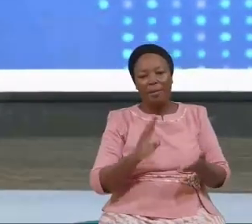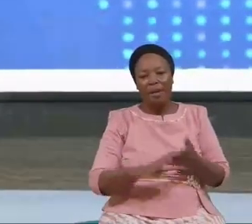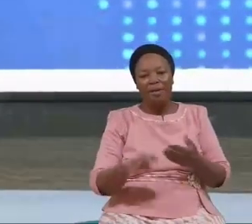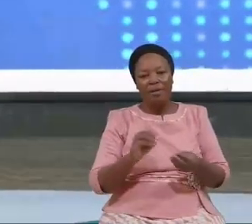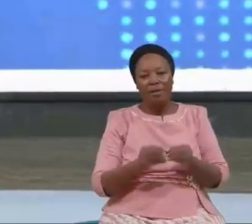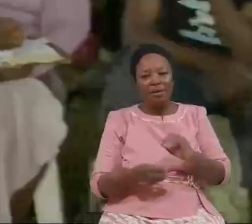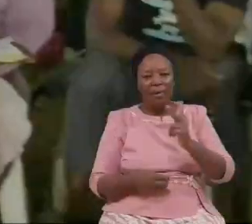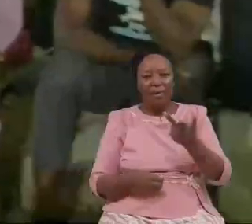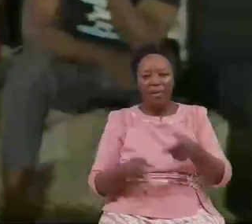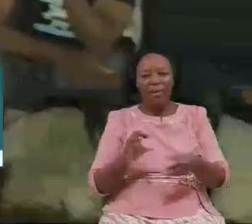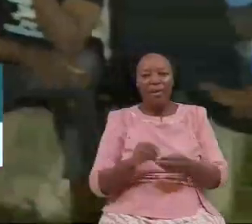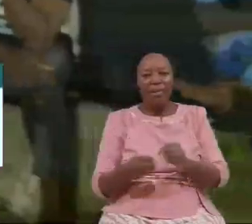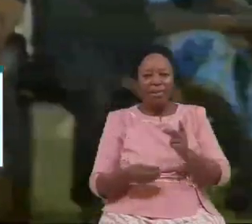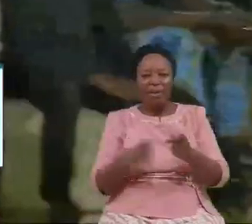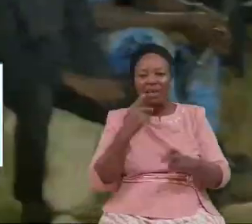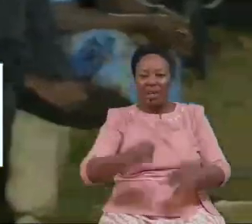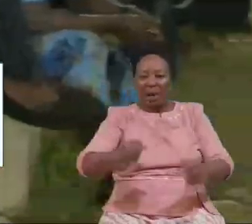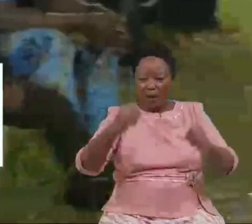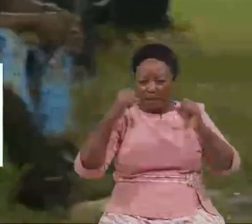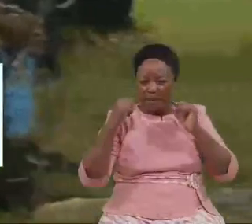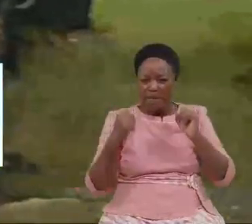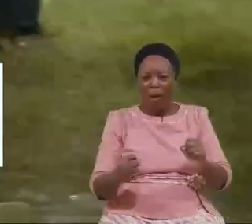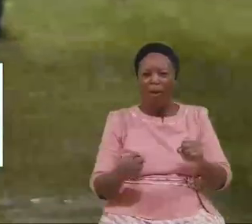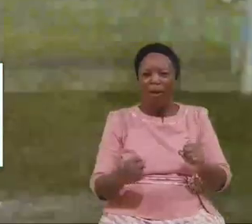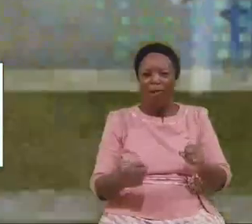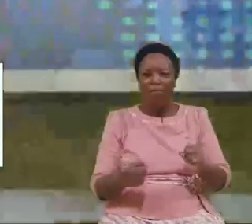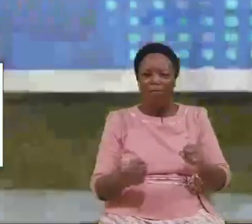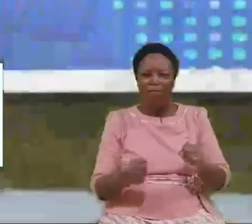l'intervention puissante pour